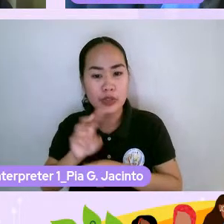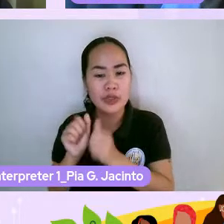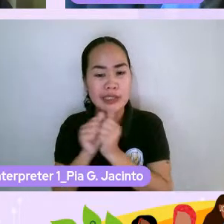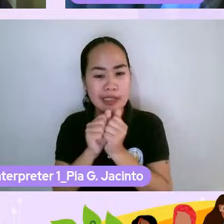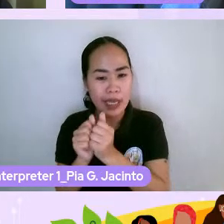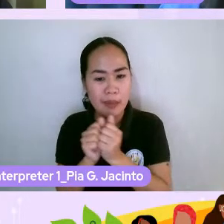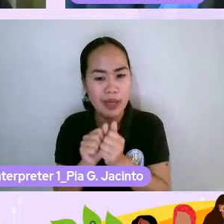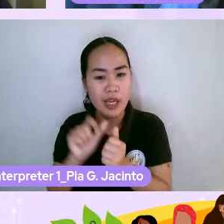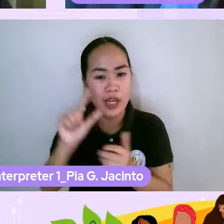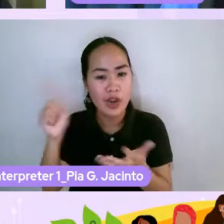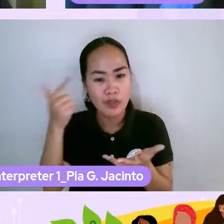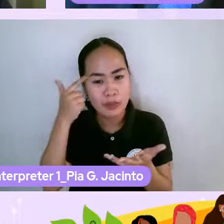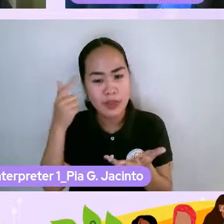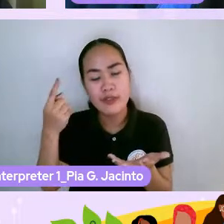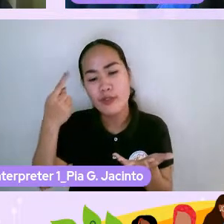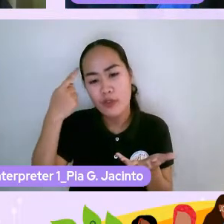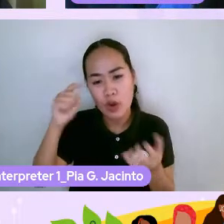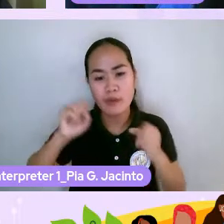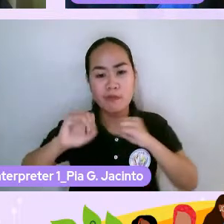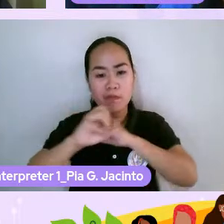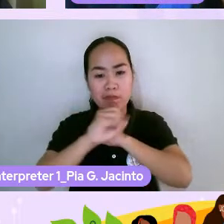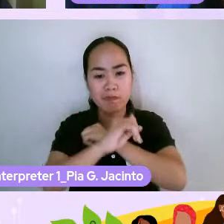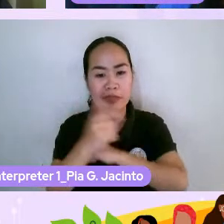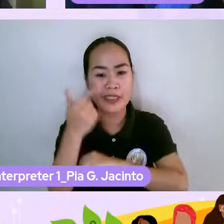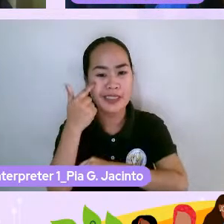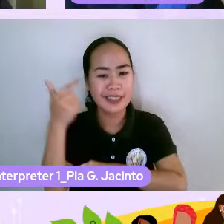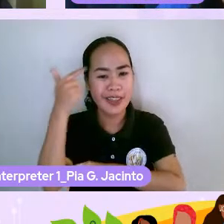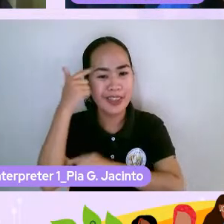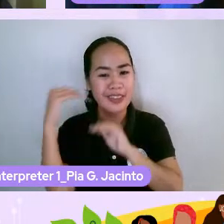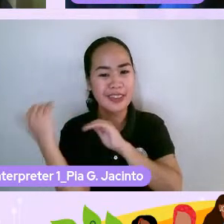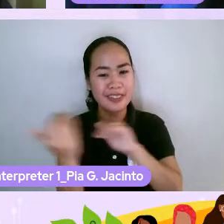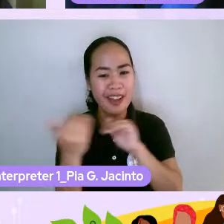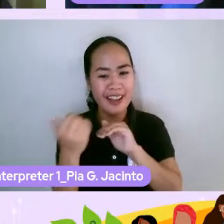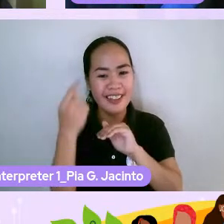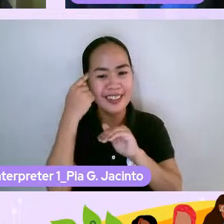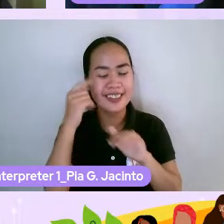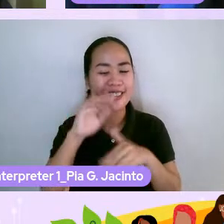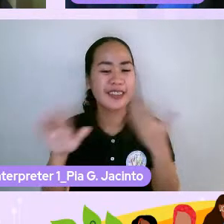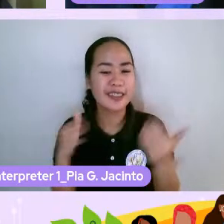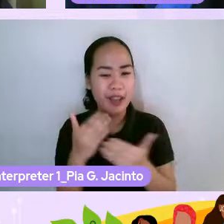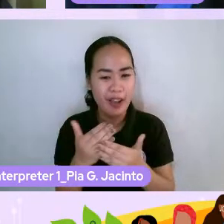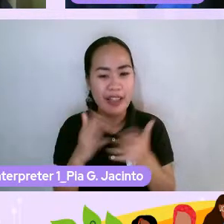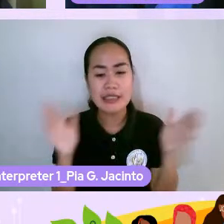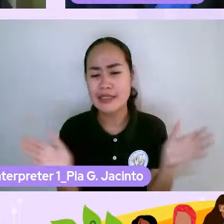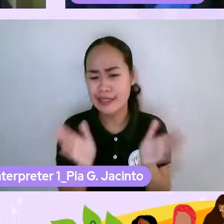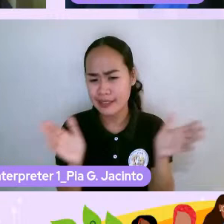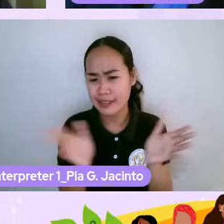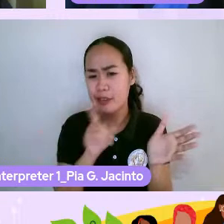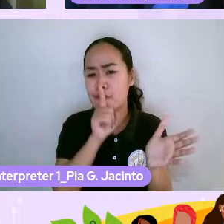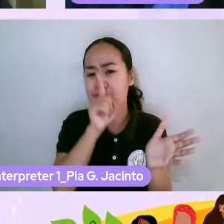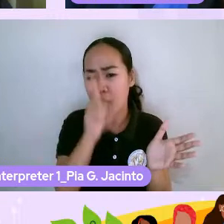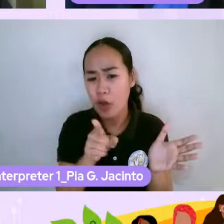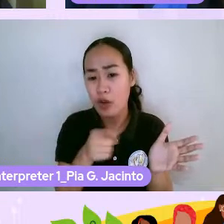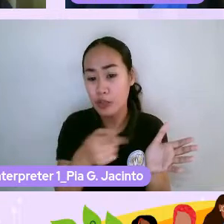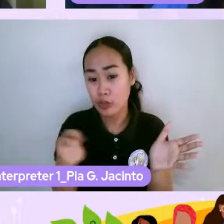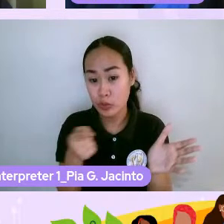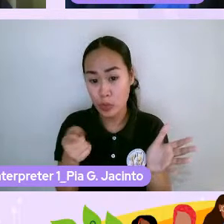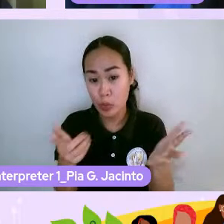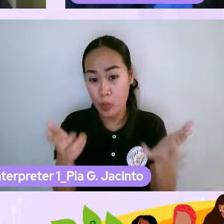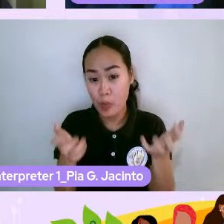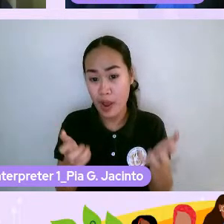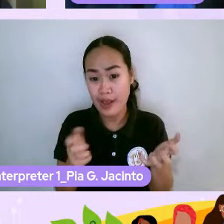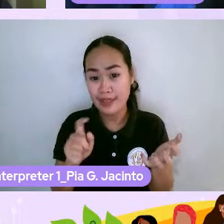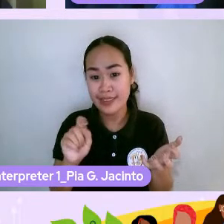gender equality for women and everyone. At inaanyayahan po namin kayo na pumunta sa TESDA,